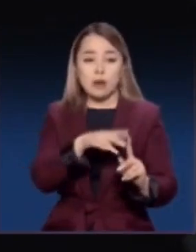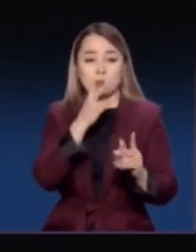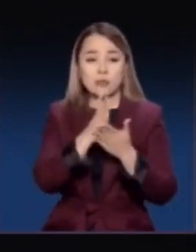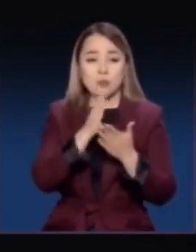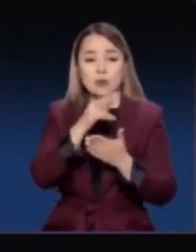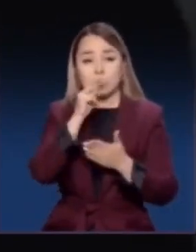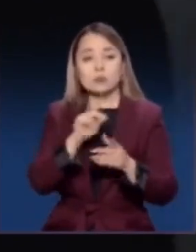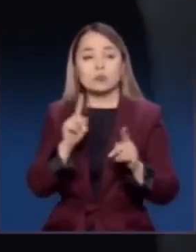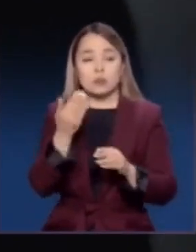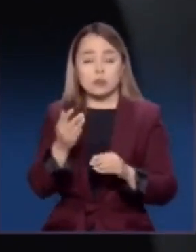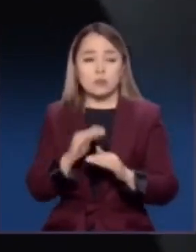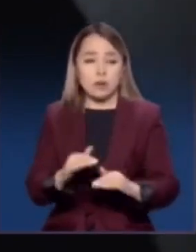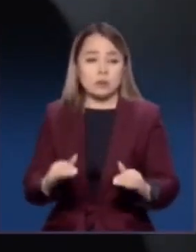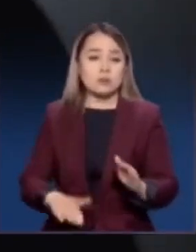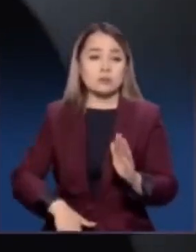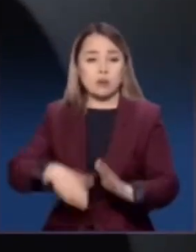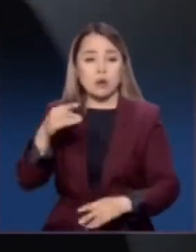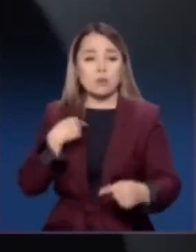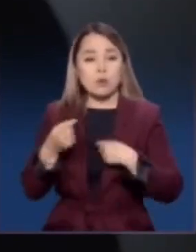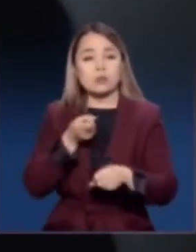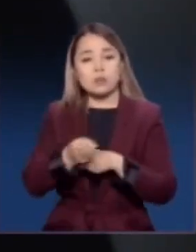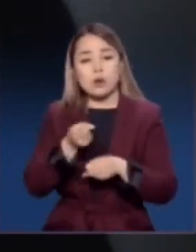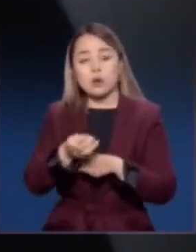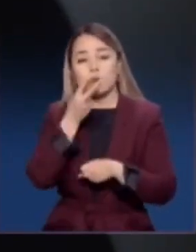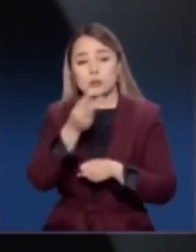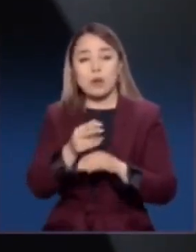Олардың кінәсіне кішкентайынан тұрмыстағы зорлық-зомбылықты көріп